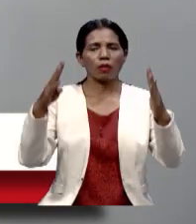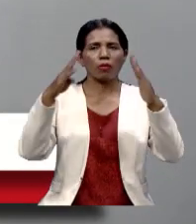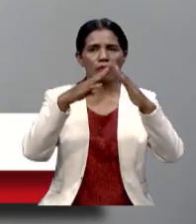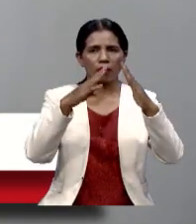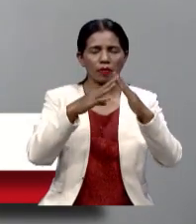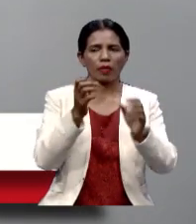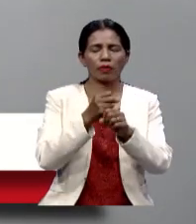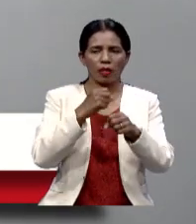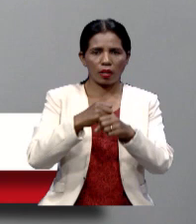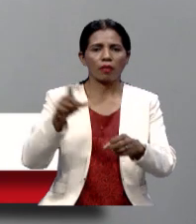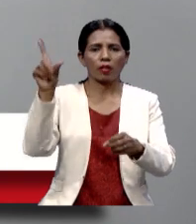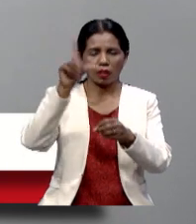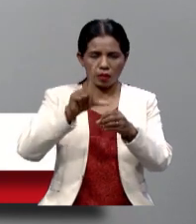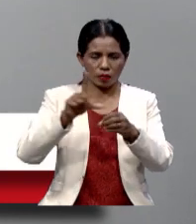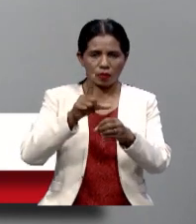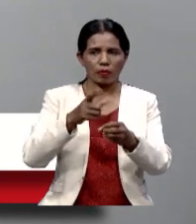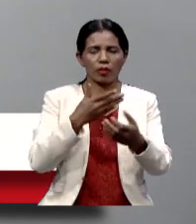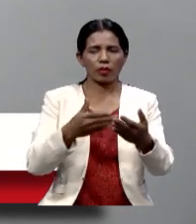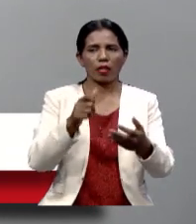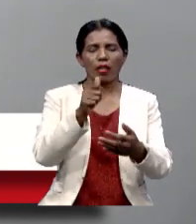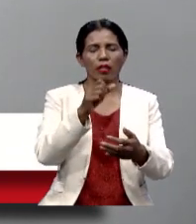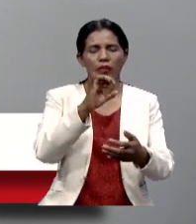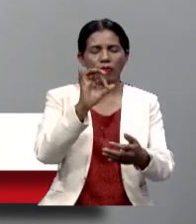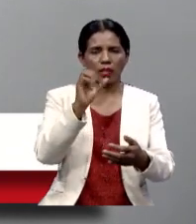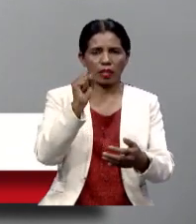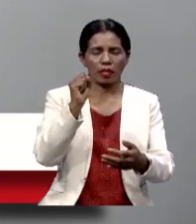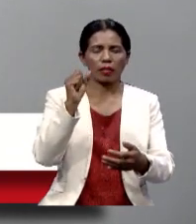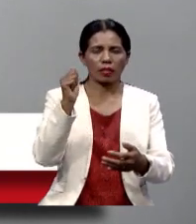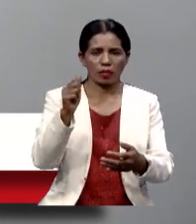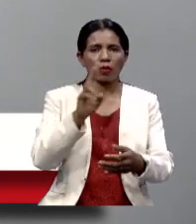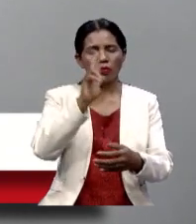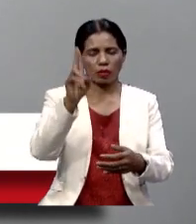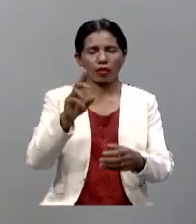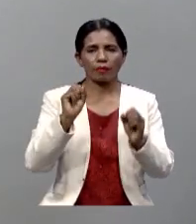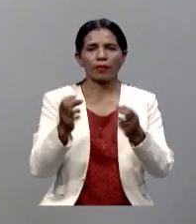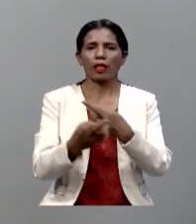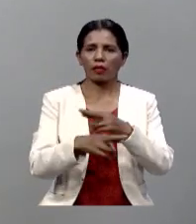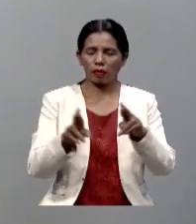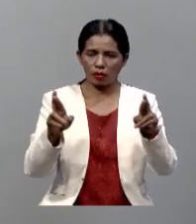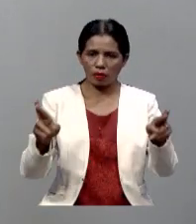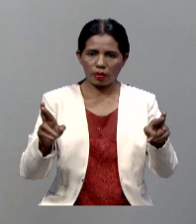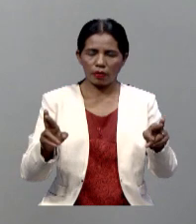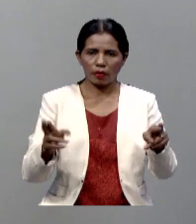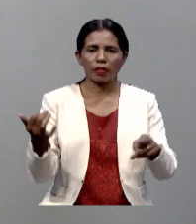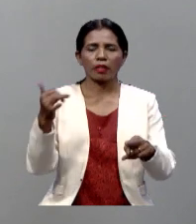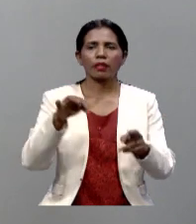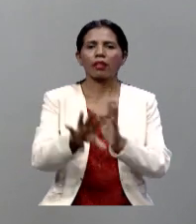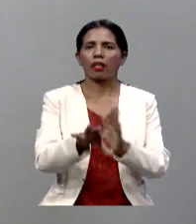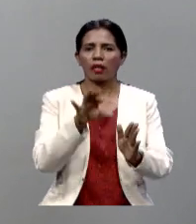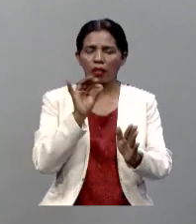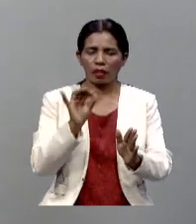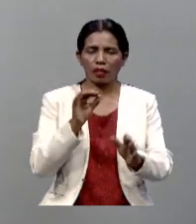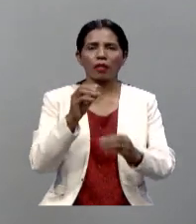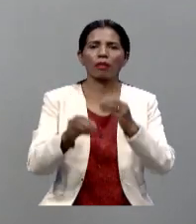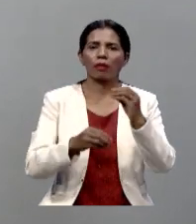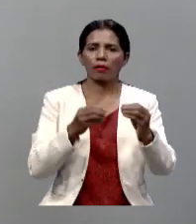halová laboratório IFISA te usa, Kono ne resultado nebe sira hetan significa